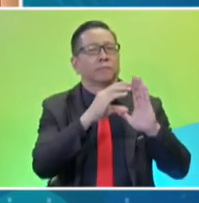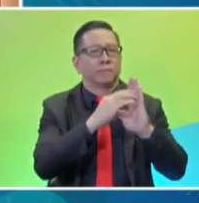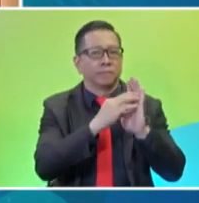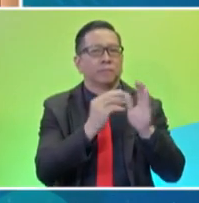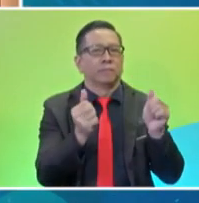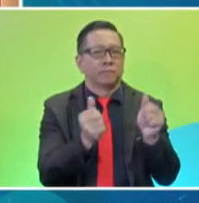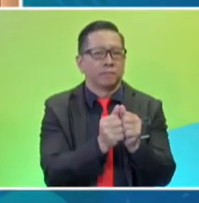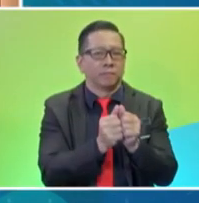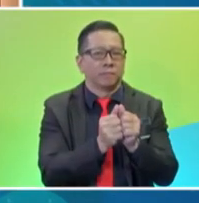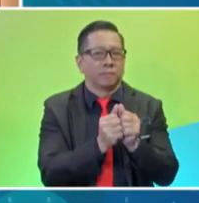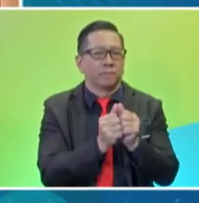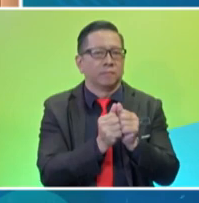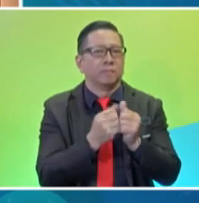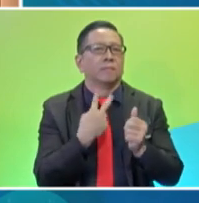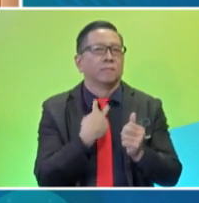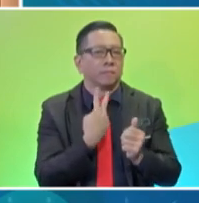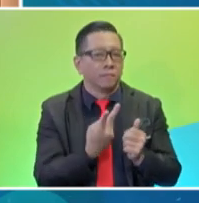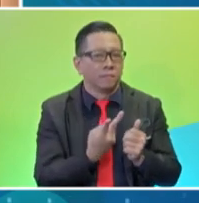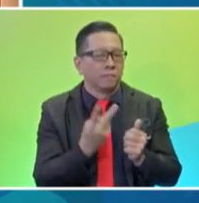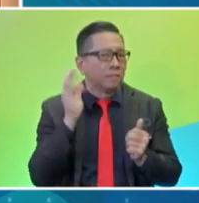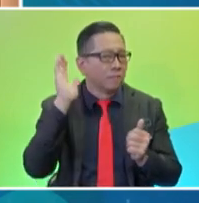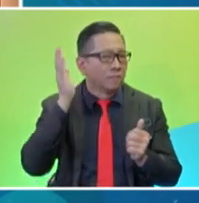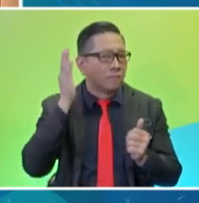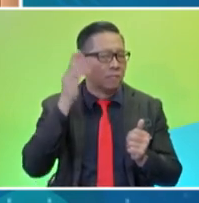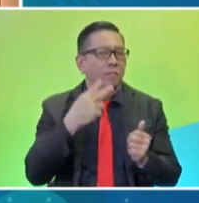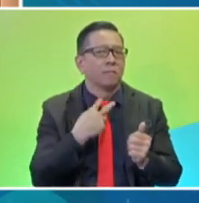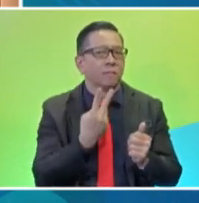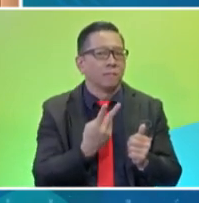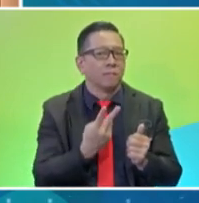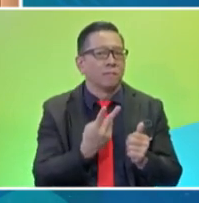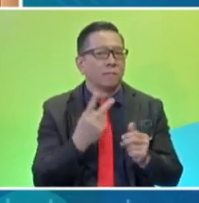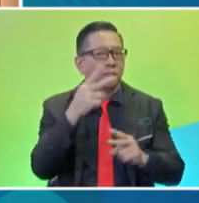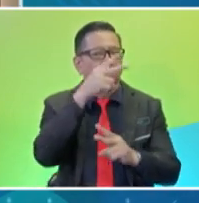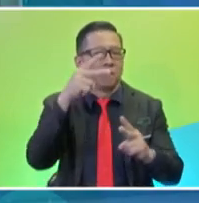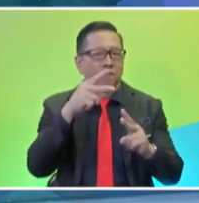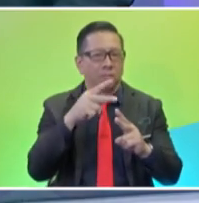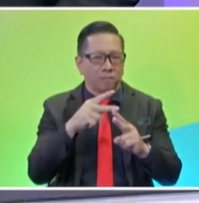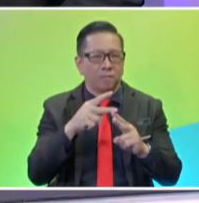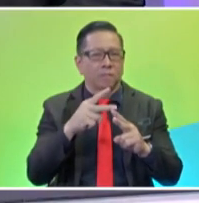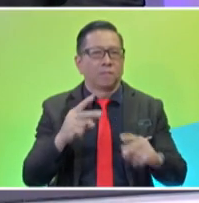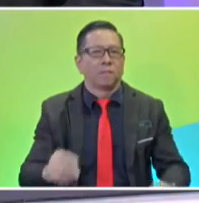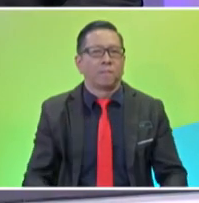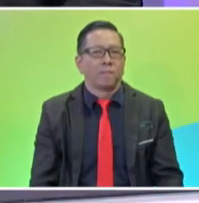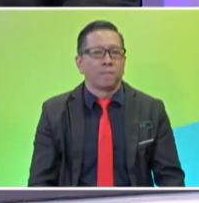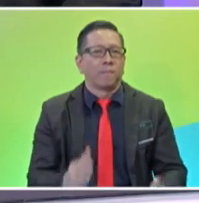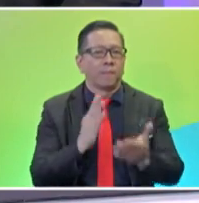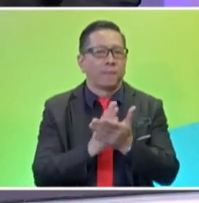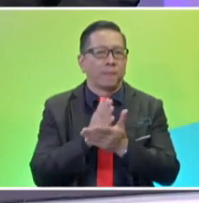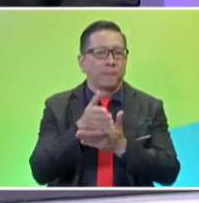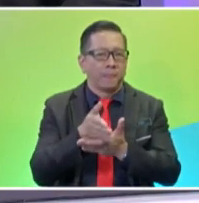dengan intonasi dan sebutan yang sesuai hmm seterusnya